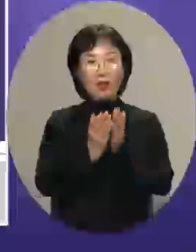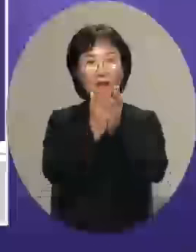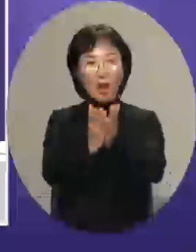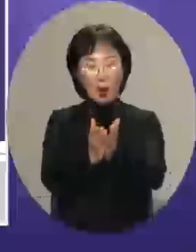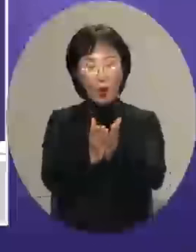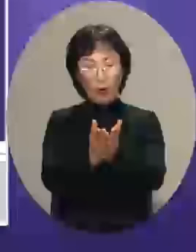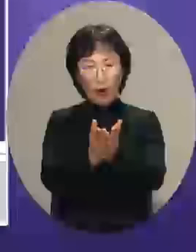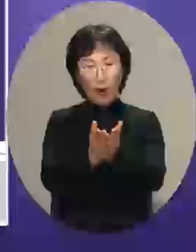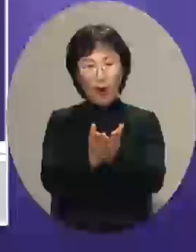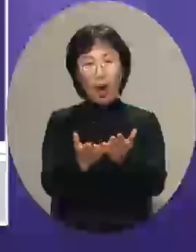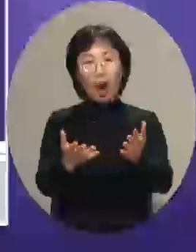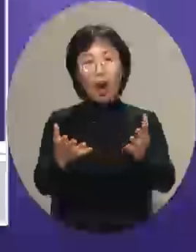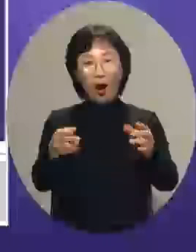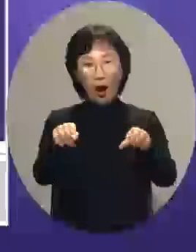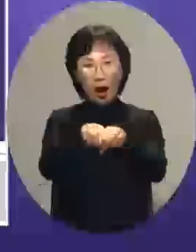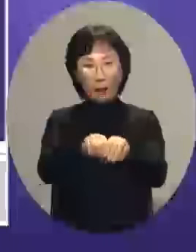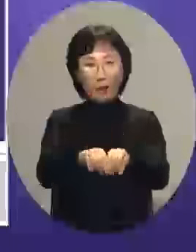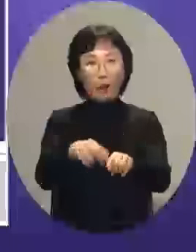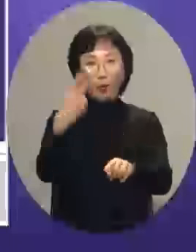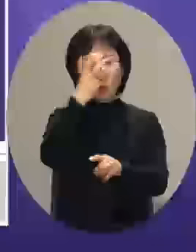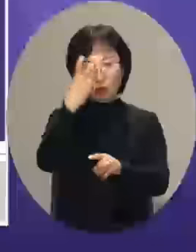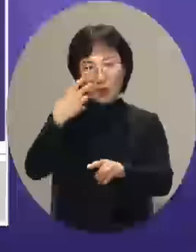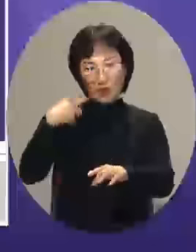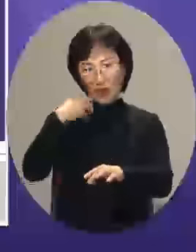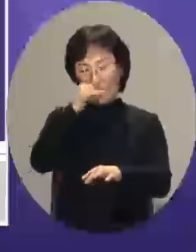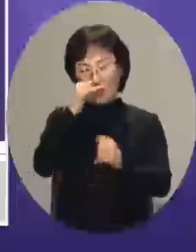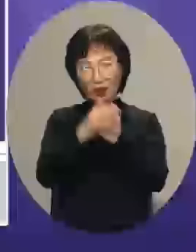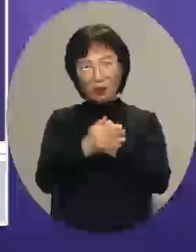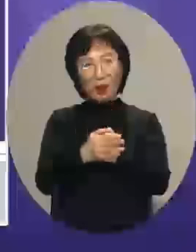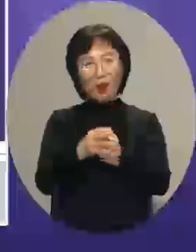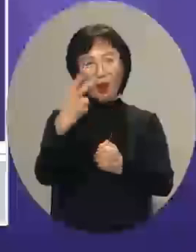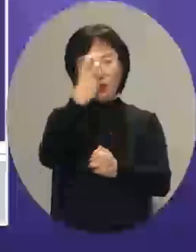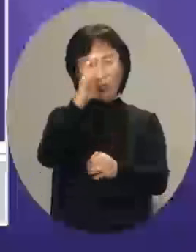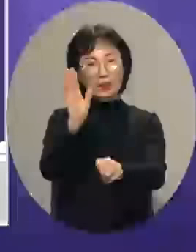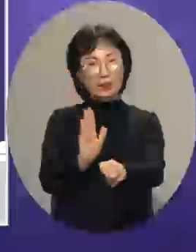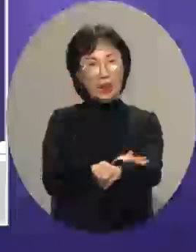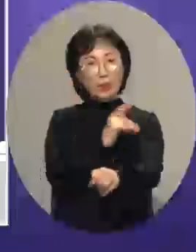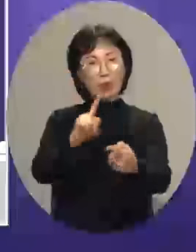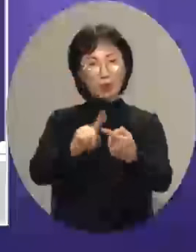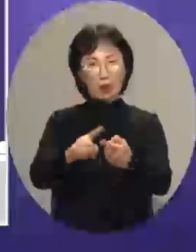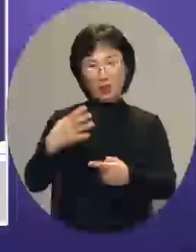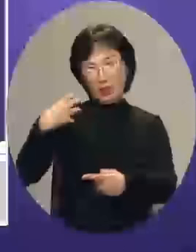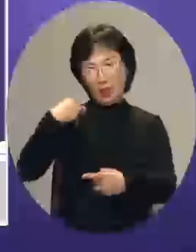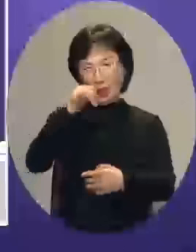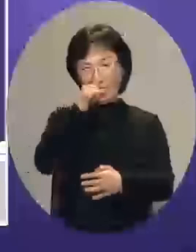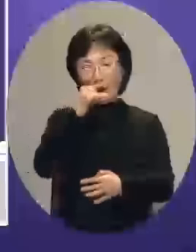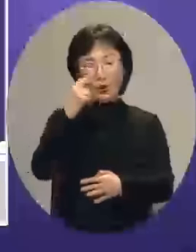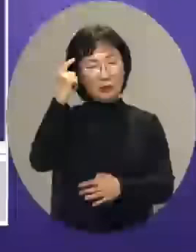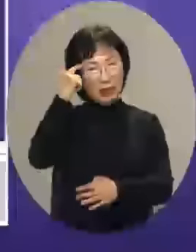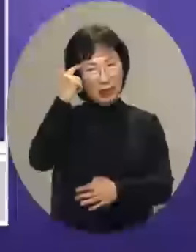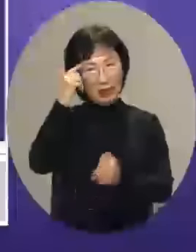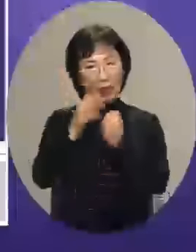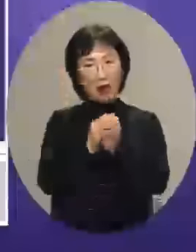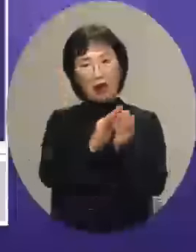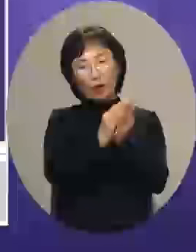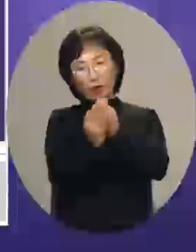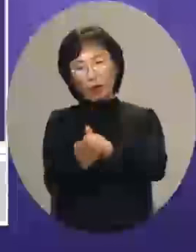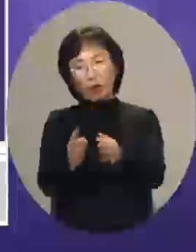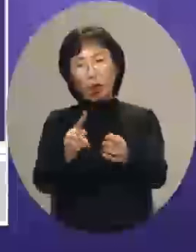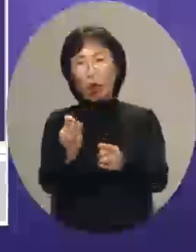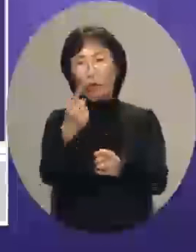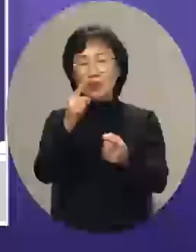합동수사본부장으로 부실 수사에 책임이 있다고 저는 생각합니다. 세월호 침몰 원인을 정확히 밝히지 못했고